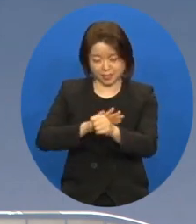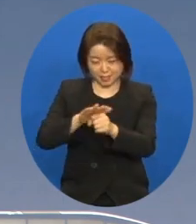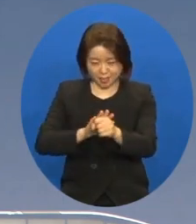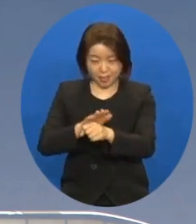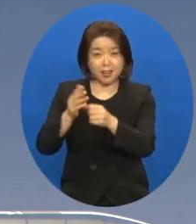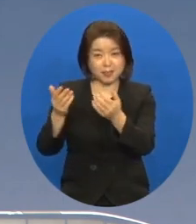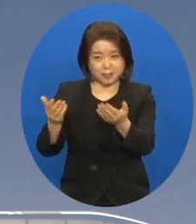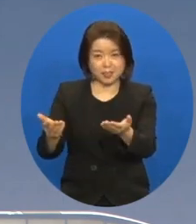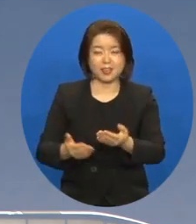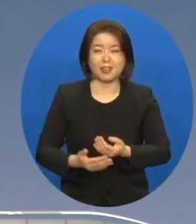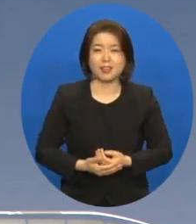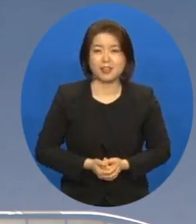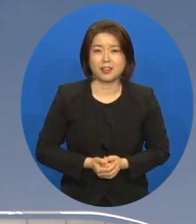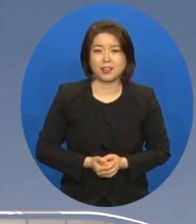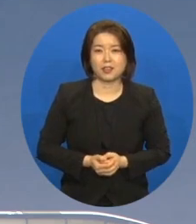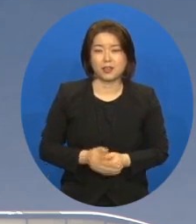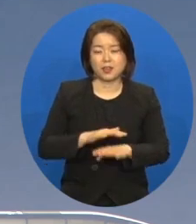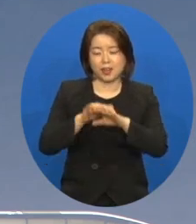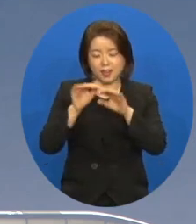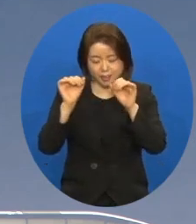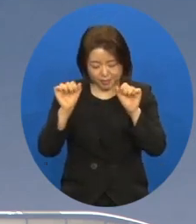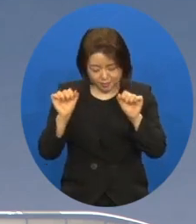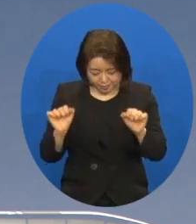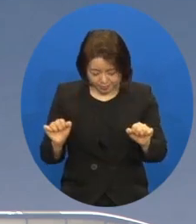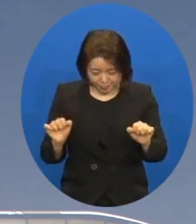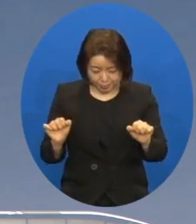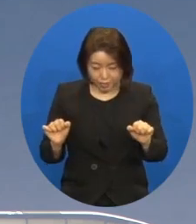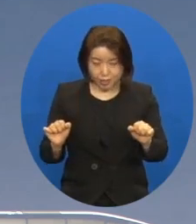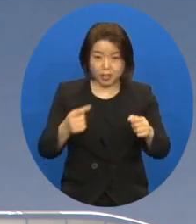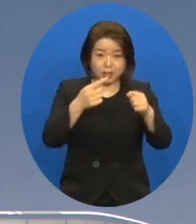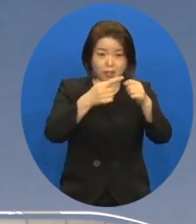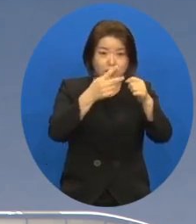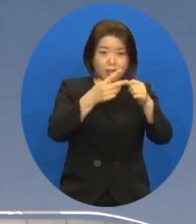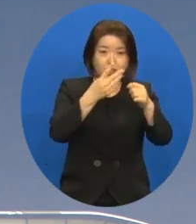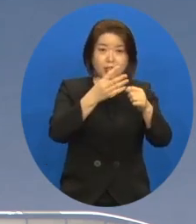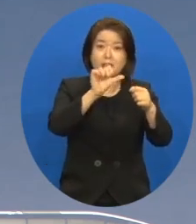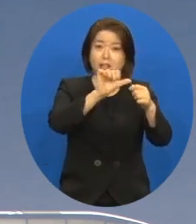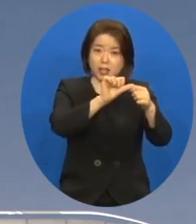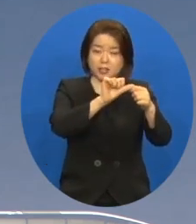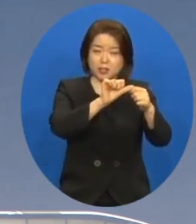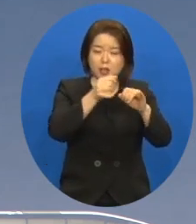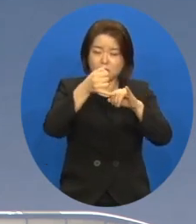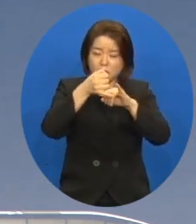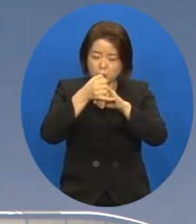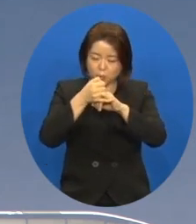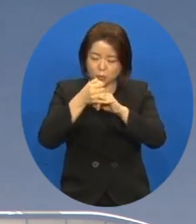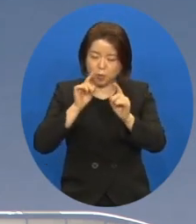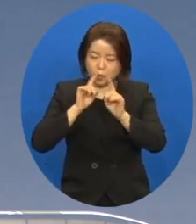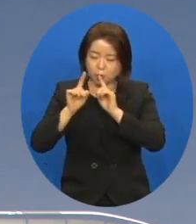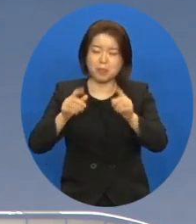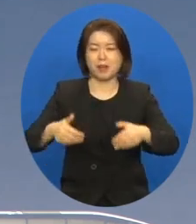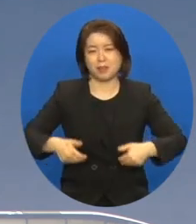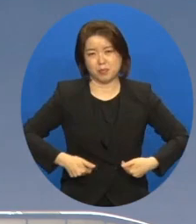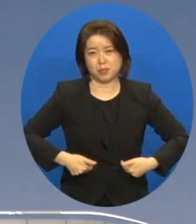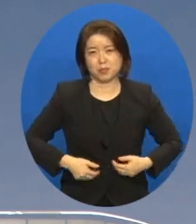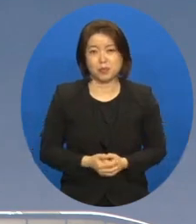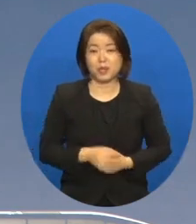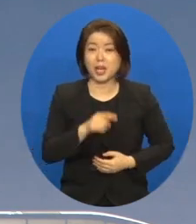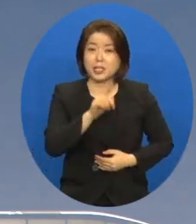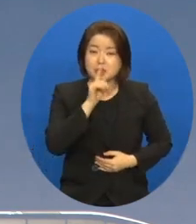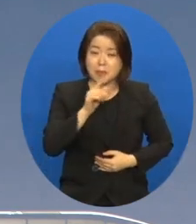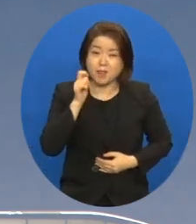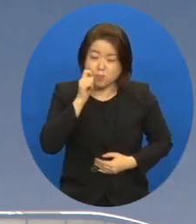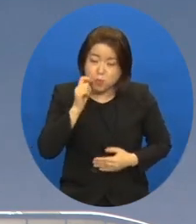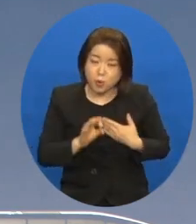사랑합니다. 안녕히 계세요. 이 다섯 마디는 꼭 하고 죽어도 죽어야 됩니다. 그 말을